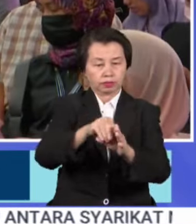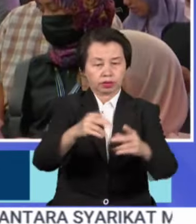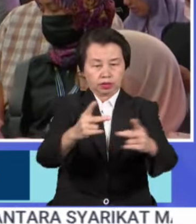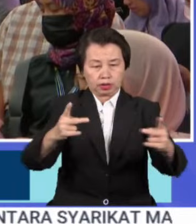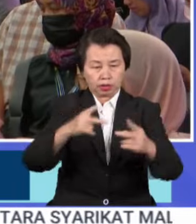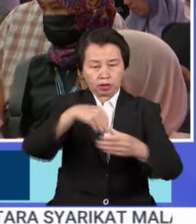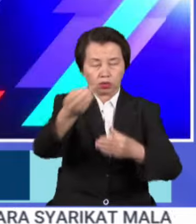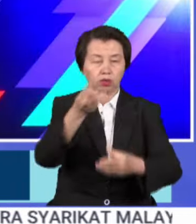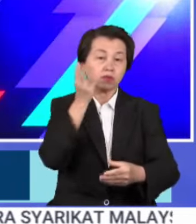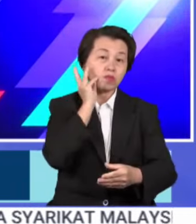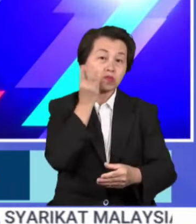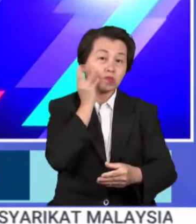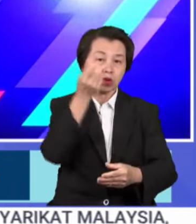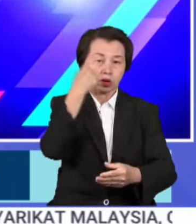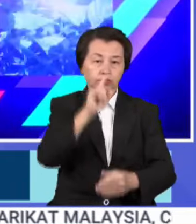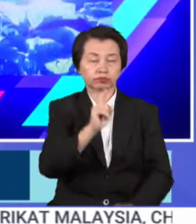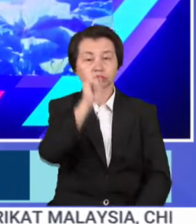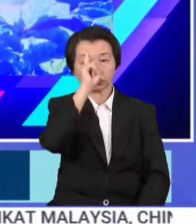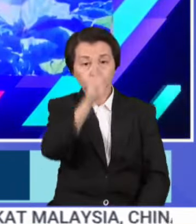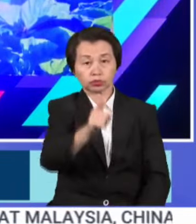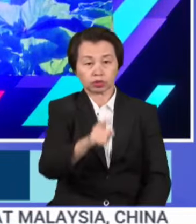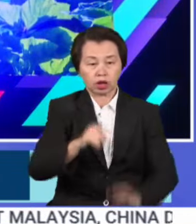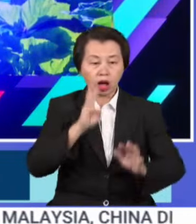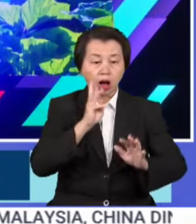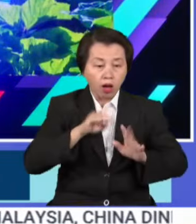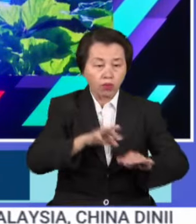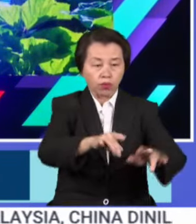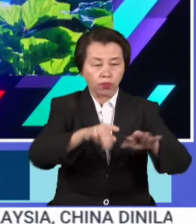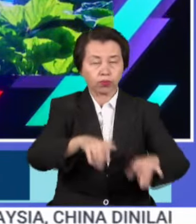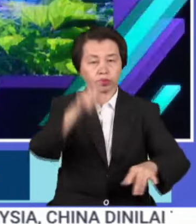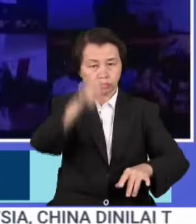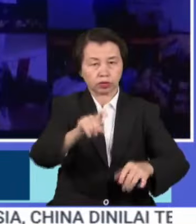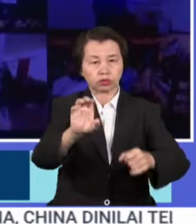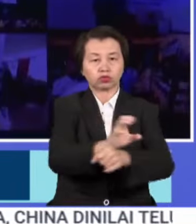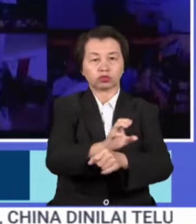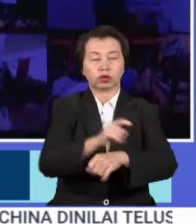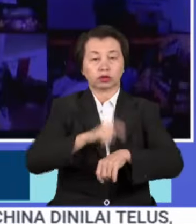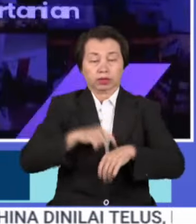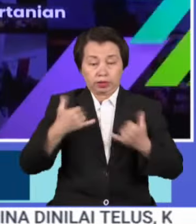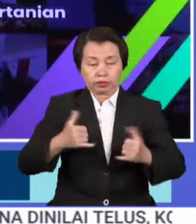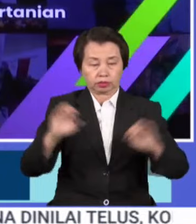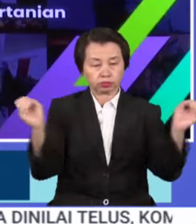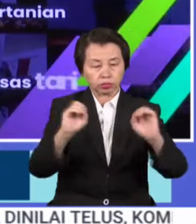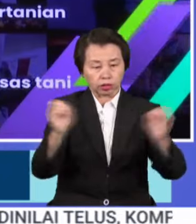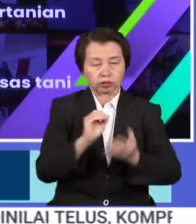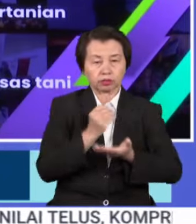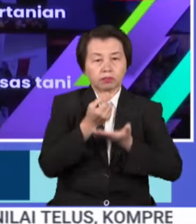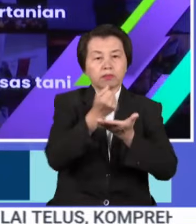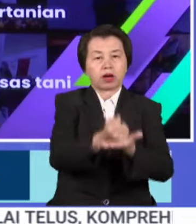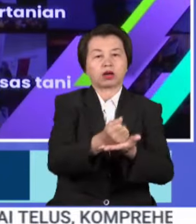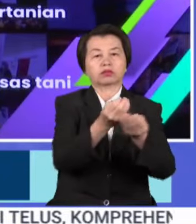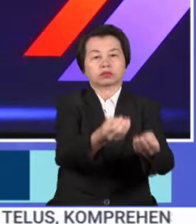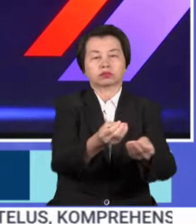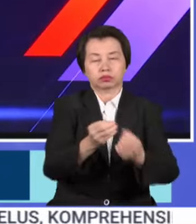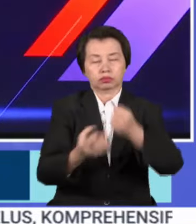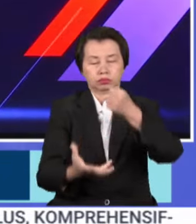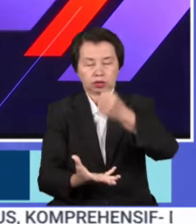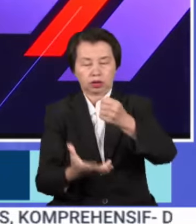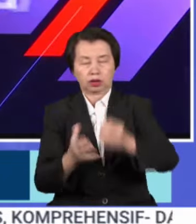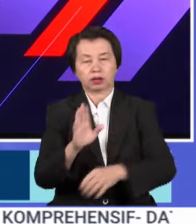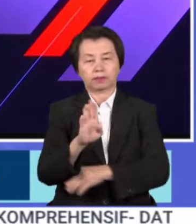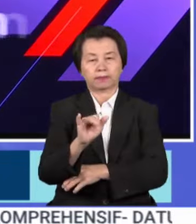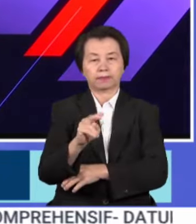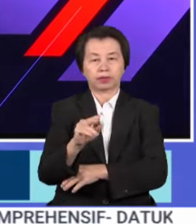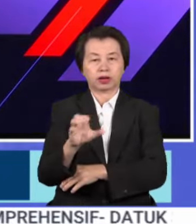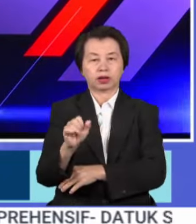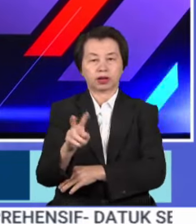kawasan pengeluaran padi bagi memastikan saliran air mencukupi. Pada masa ini, tiada sebarang bantuan menerusi tabung bencana